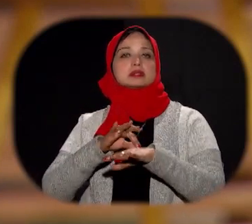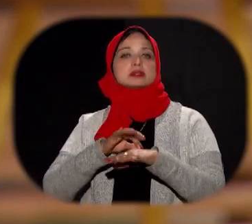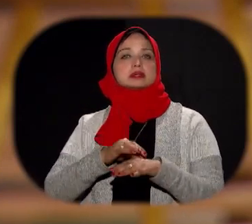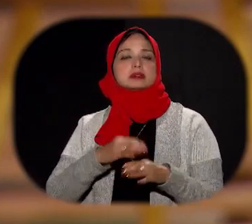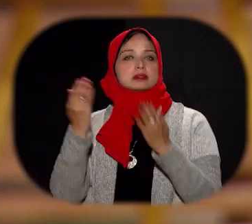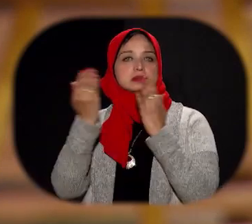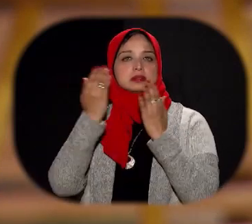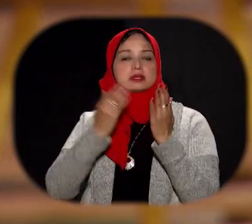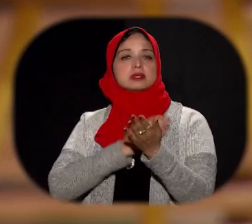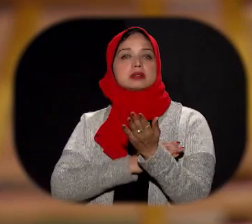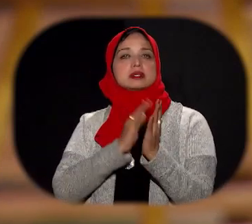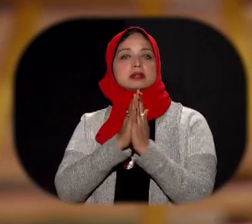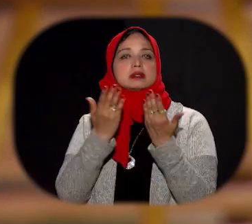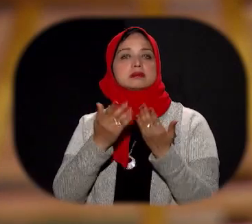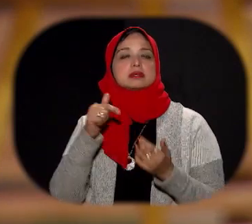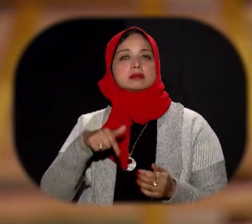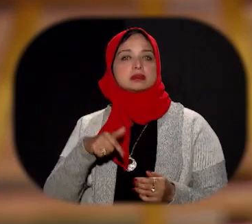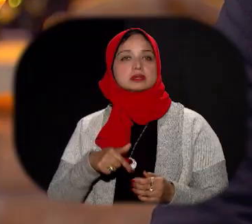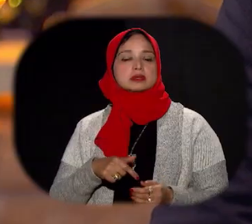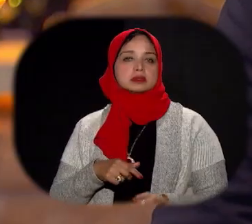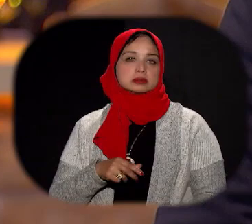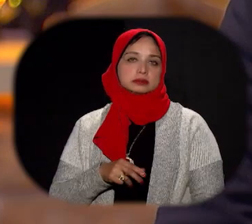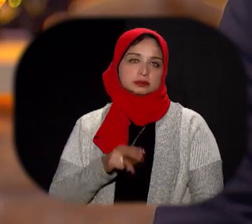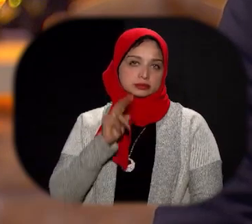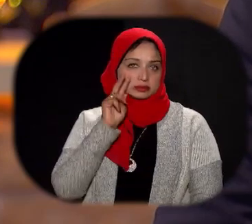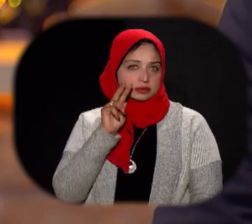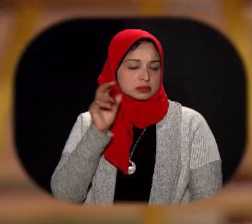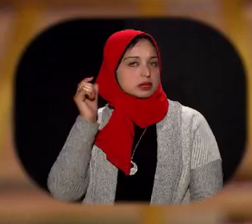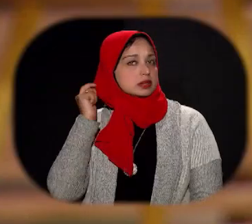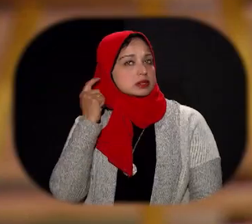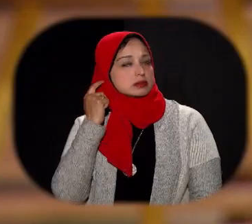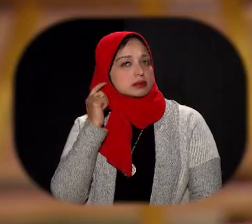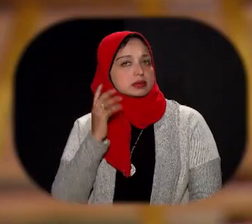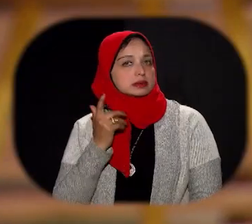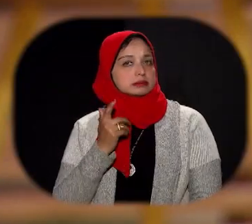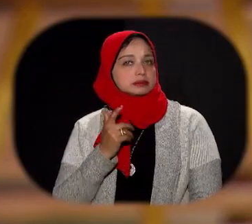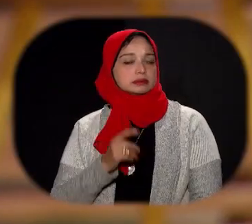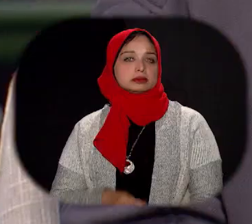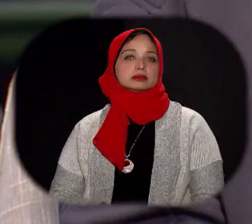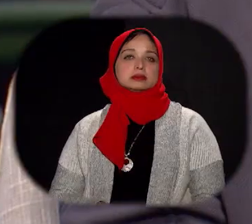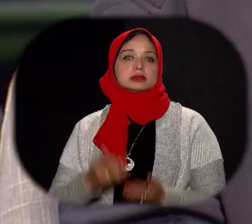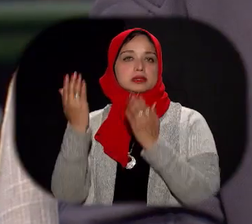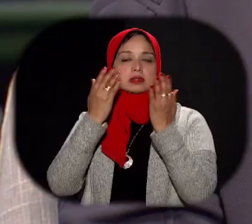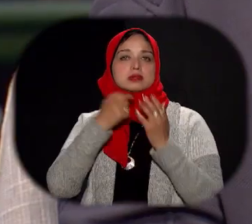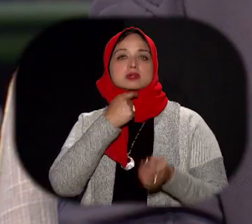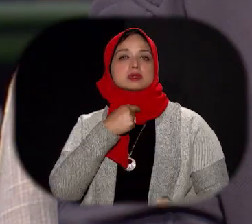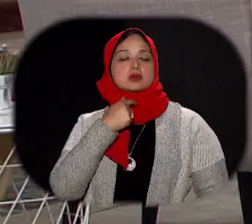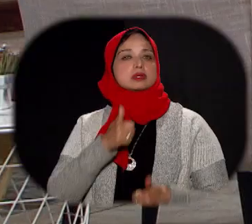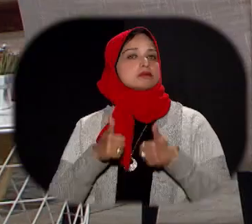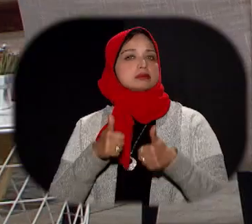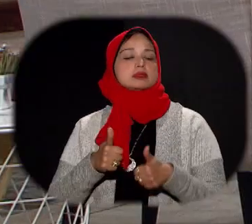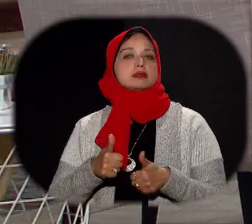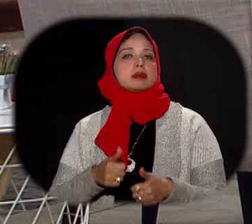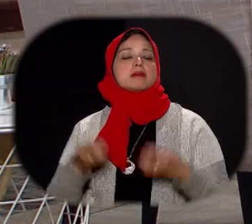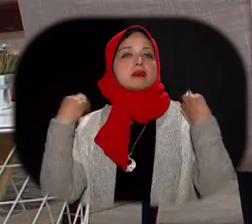يسمع مزيكه وه هو بيلعب رياضه بقى ممكن يقعد دلوقتي يسمع كتاب فده شيء اه يعني بقى شيء كمان مفيد لكله دي بقى شريحه تانيه